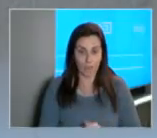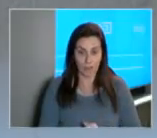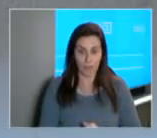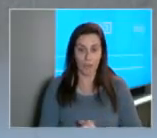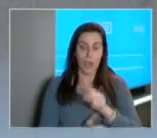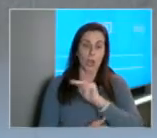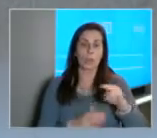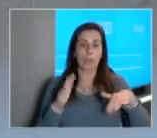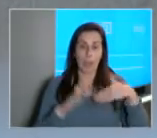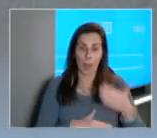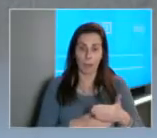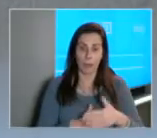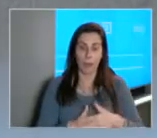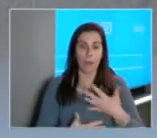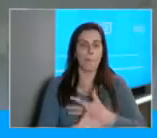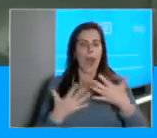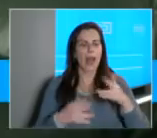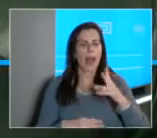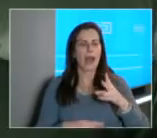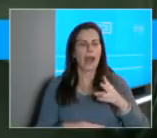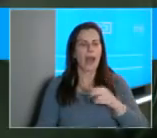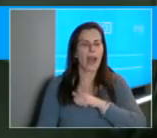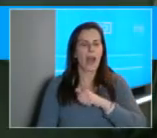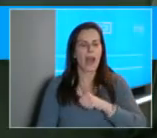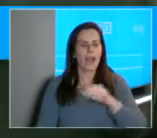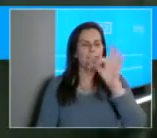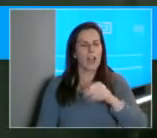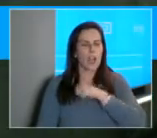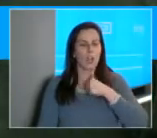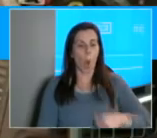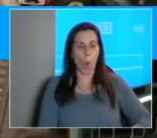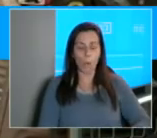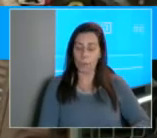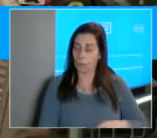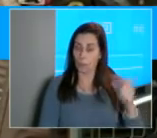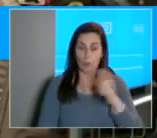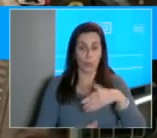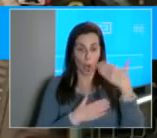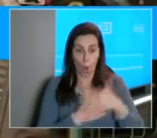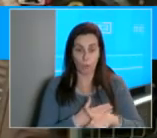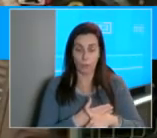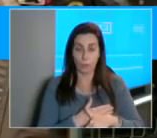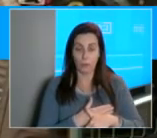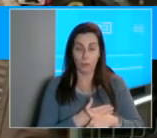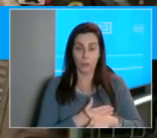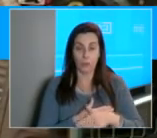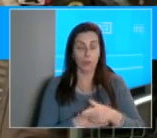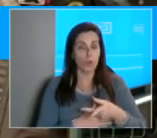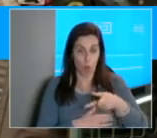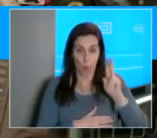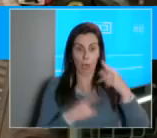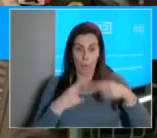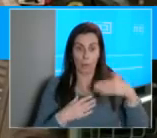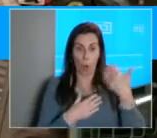לנושא הבא שלנו. בעלת הקורונה ממשיכה להסיק את העולם. בשבועות האחרונים וביתר סט